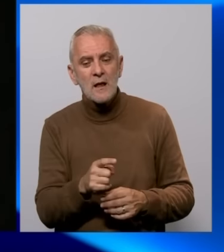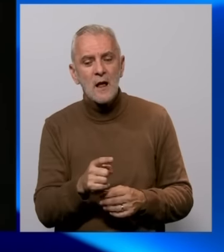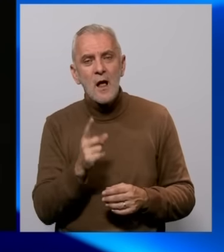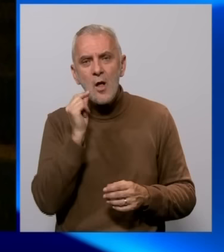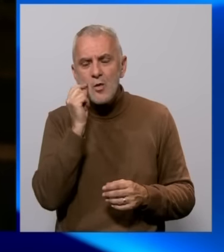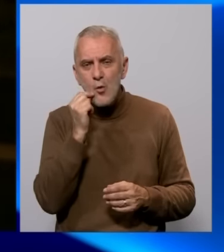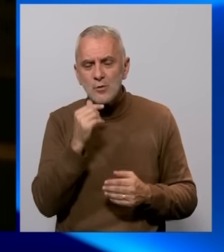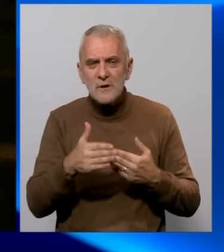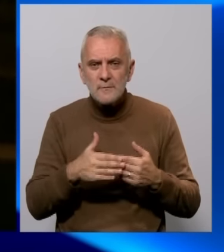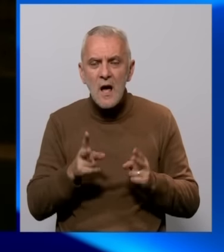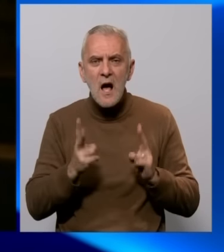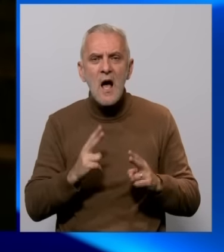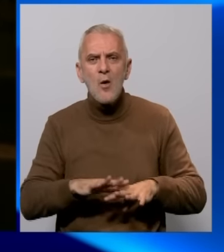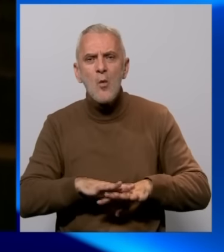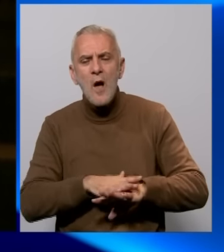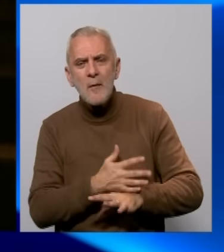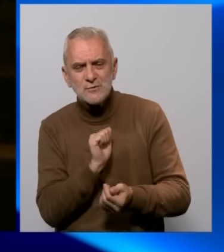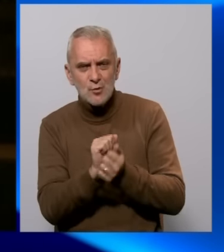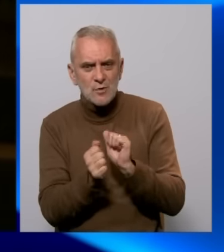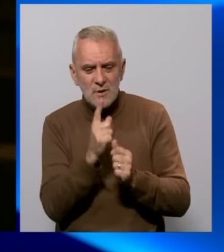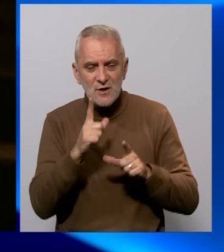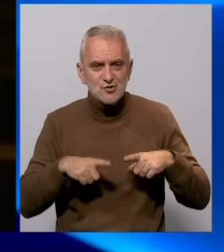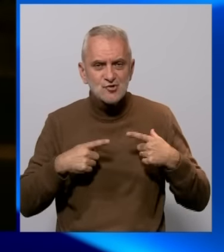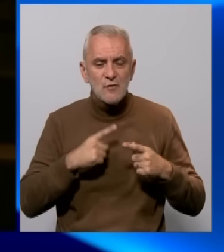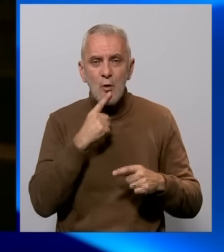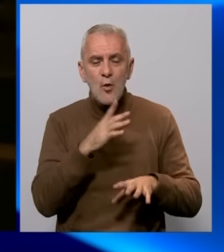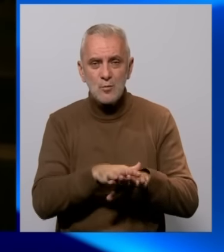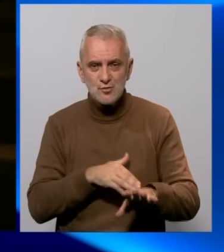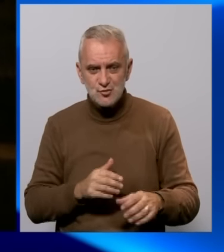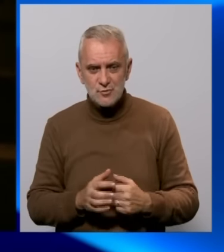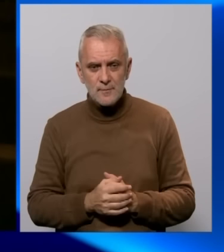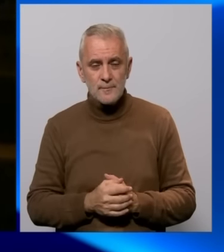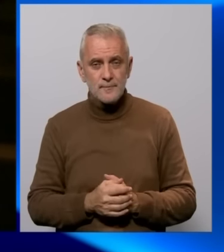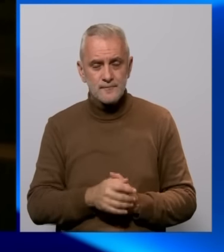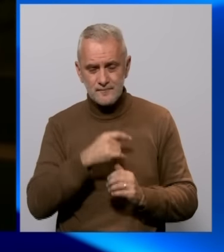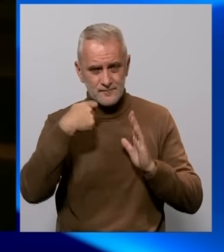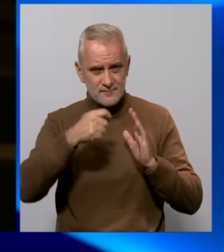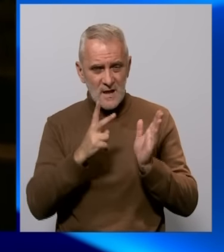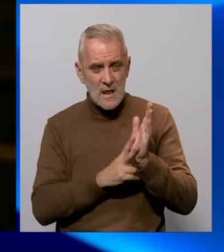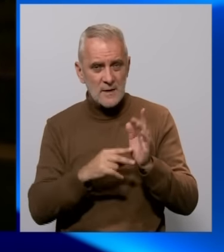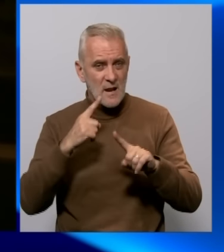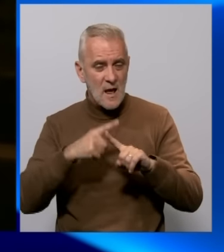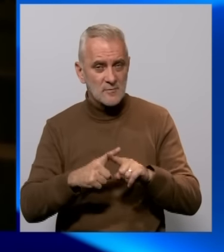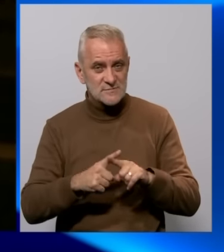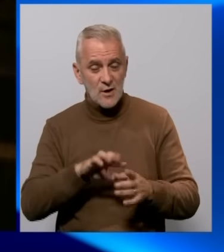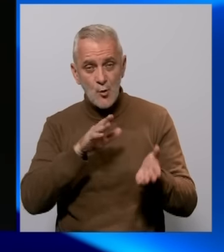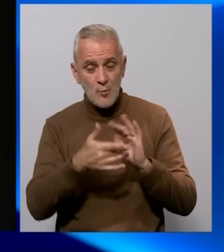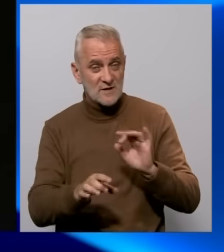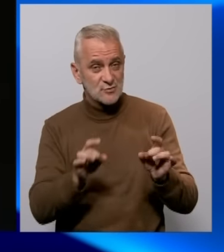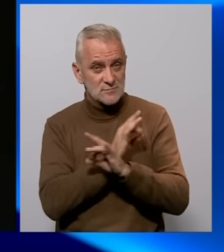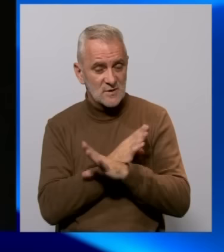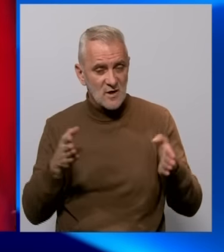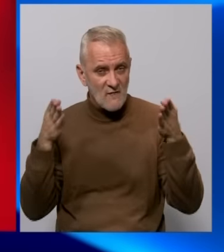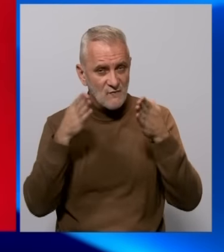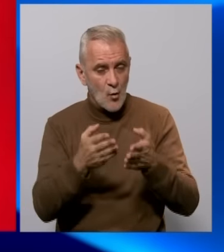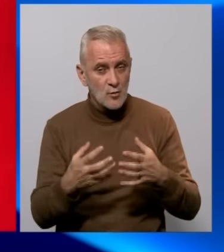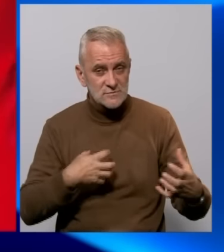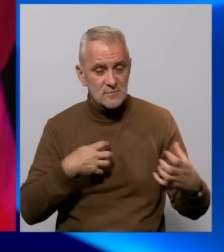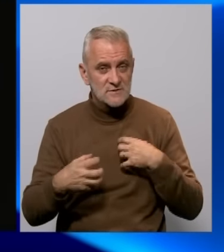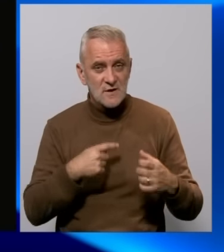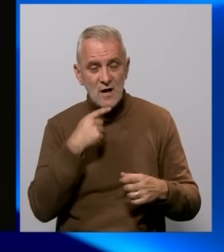kako se nositi sa emocijama i životom koji tada nastupe. Reditelj Nermin Hamzagić umjesto smrt u fokus predstave